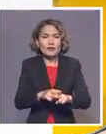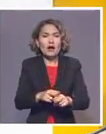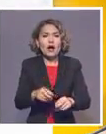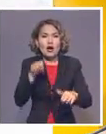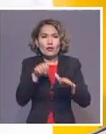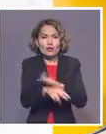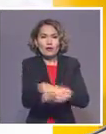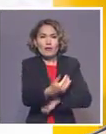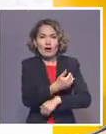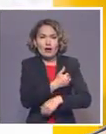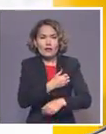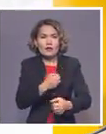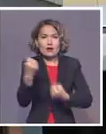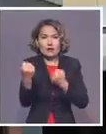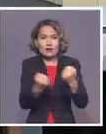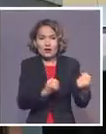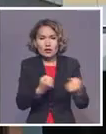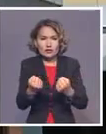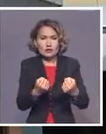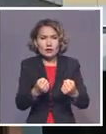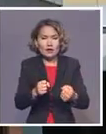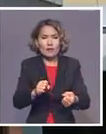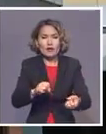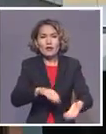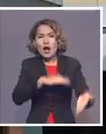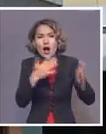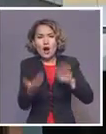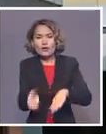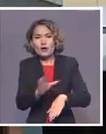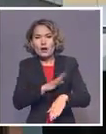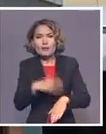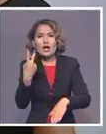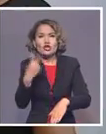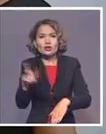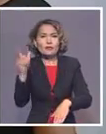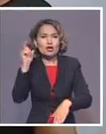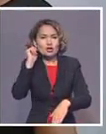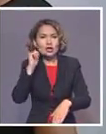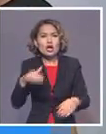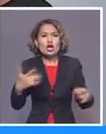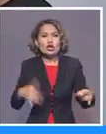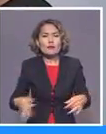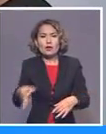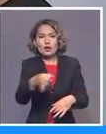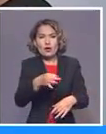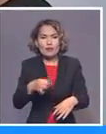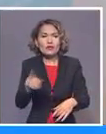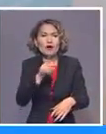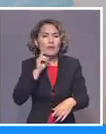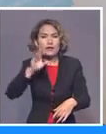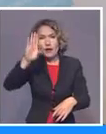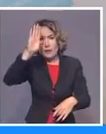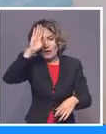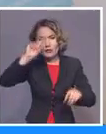машина Торайғыров пен Мұстафин көшелерінің қиылысында аударылып қалады. Көлік тізгініндегі 20 жастағы Жамбыл облысының азаматы екені,